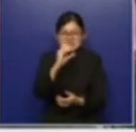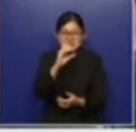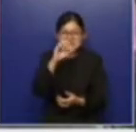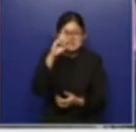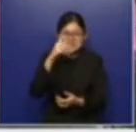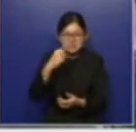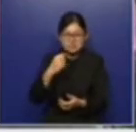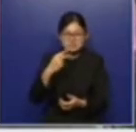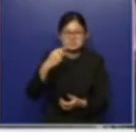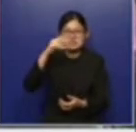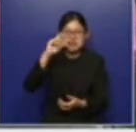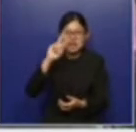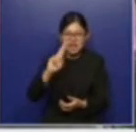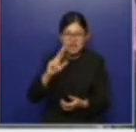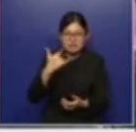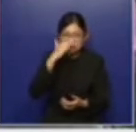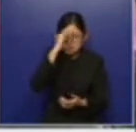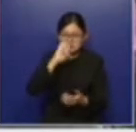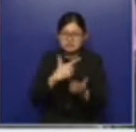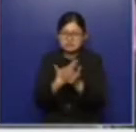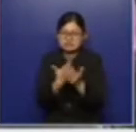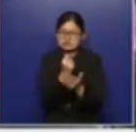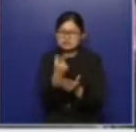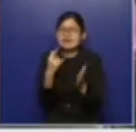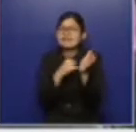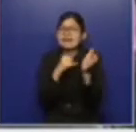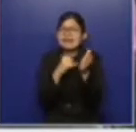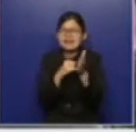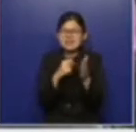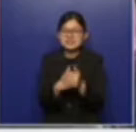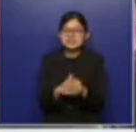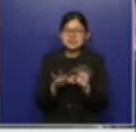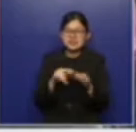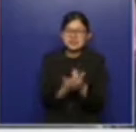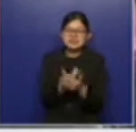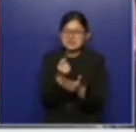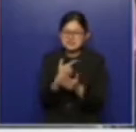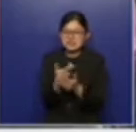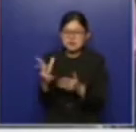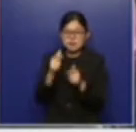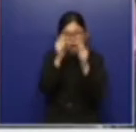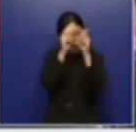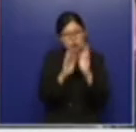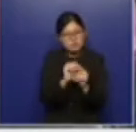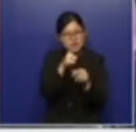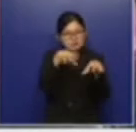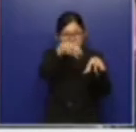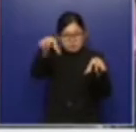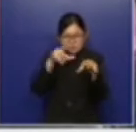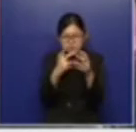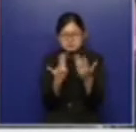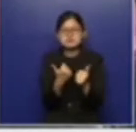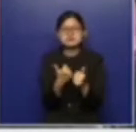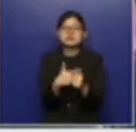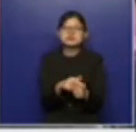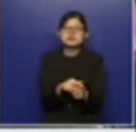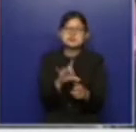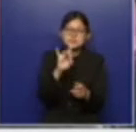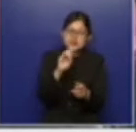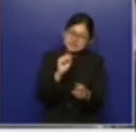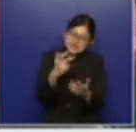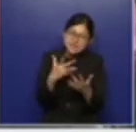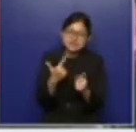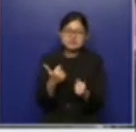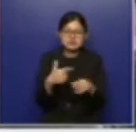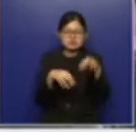กันก็เพราะมันจ่ายเงินง่ายไงท่านประธานครับจ้างออร์แกไนเซอร์มาทำรายละล้านเก้าบางรายละ800,000ทำทั้ง10บริษัททำจุ